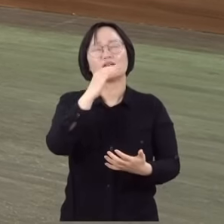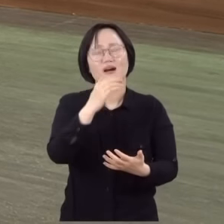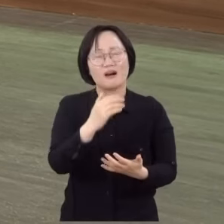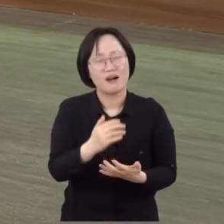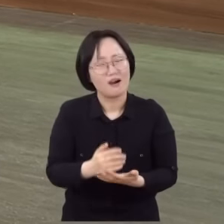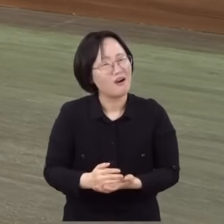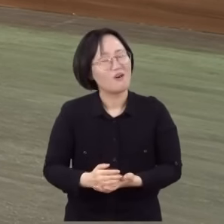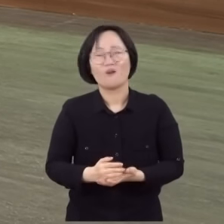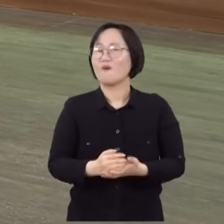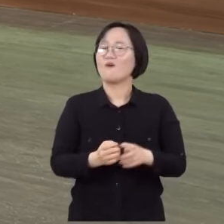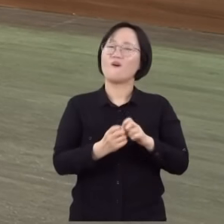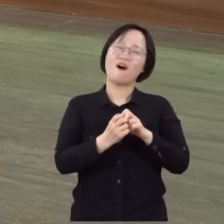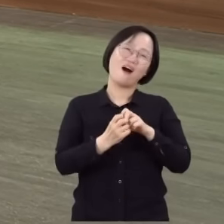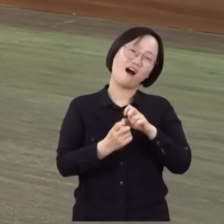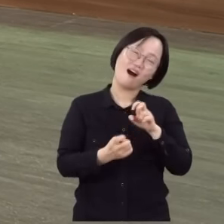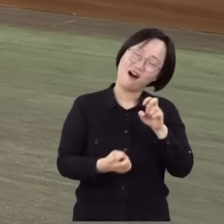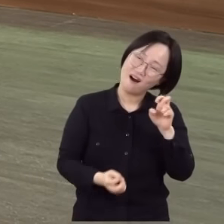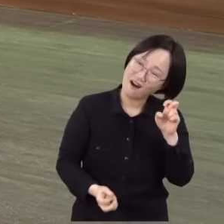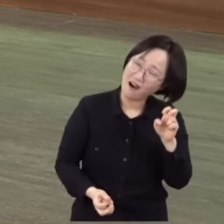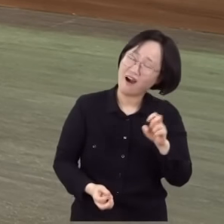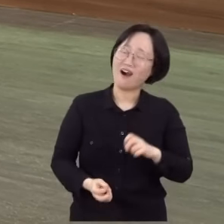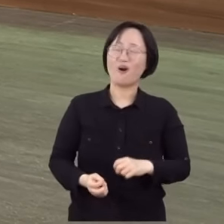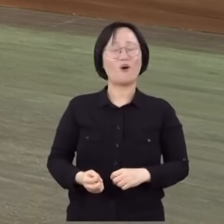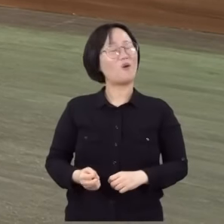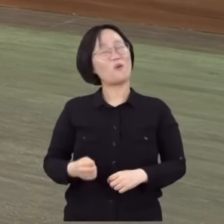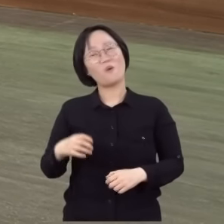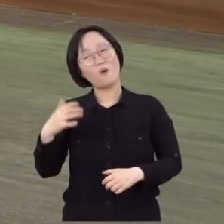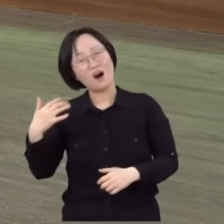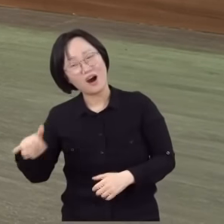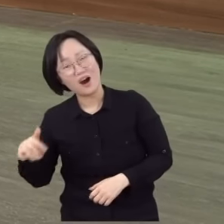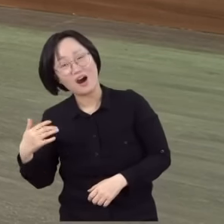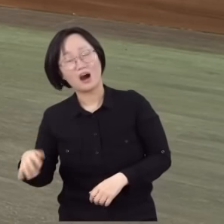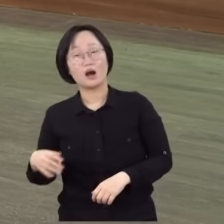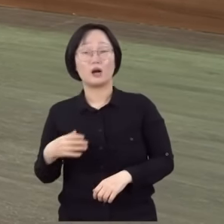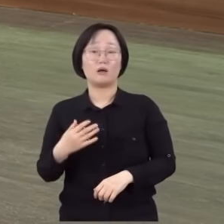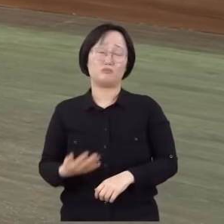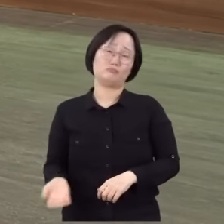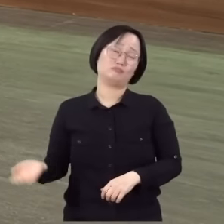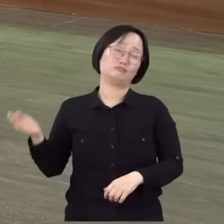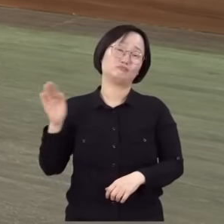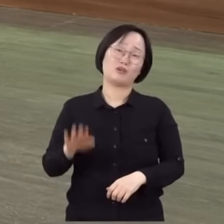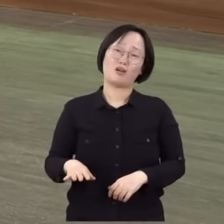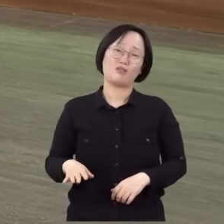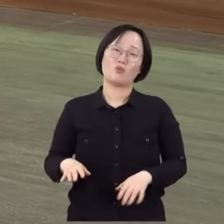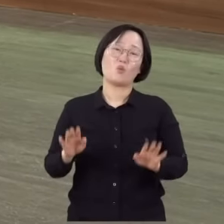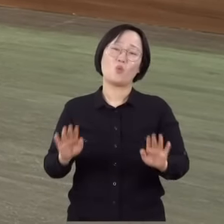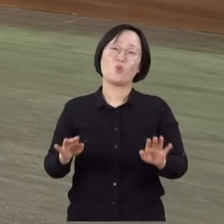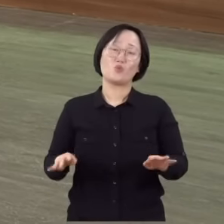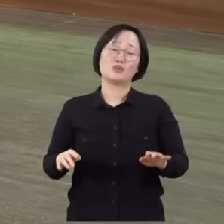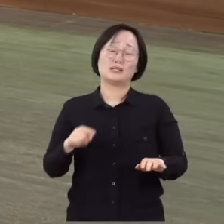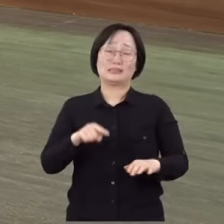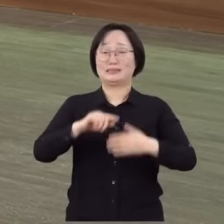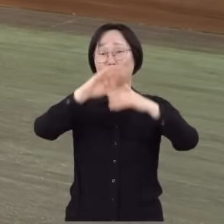야 말 오늘이 이야기를 들려 드리면서도 정말 놀라지 않을 수가 없습니다